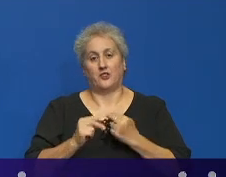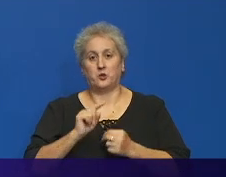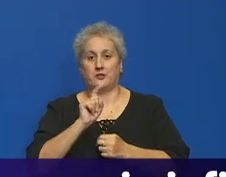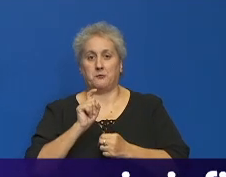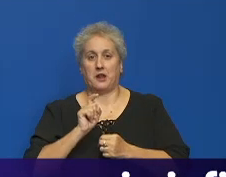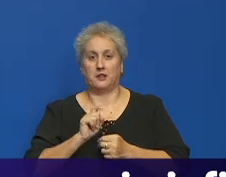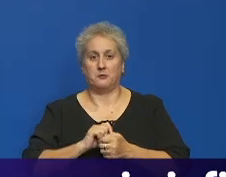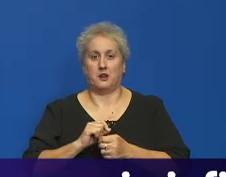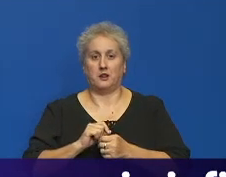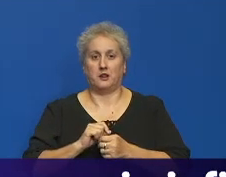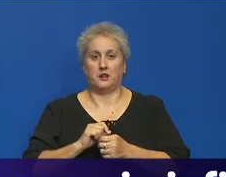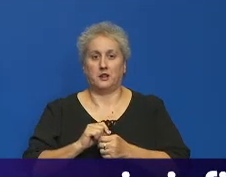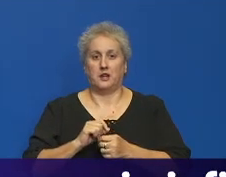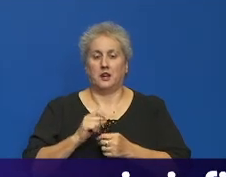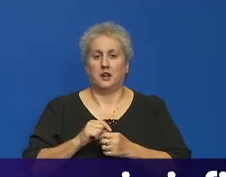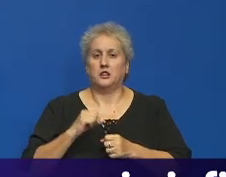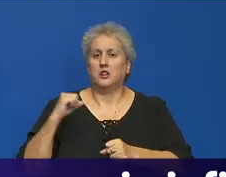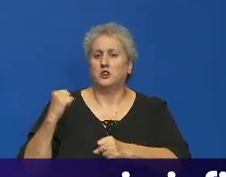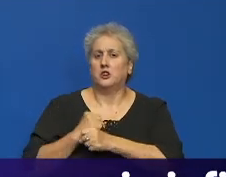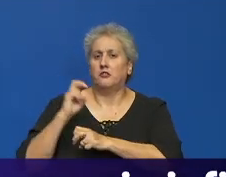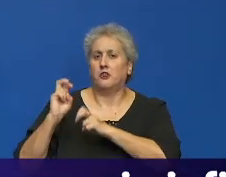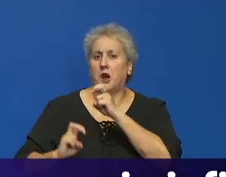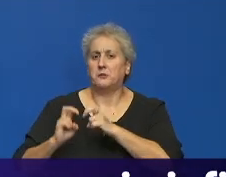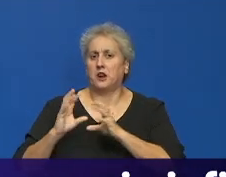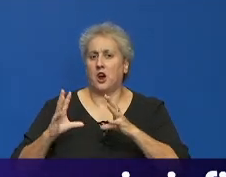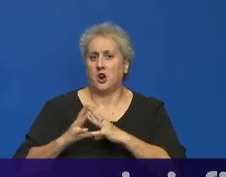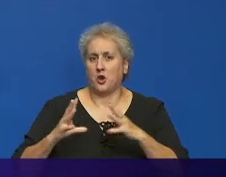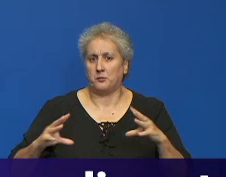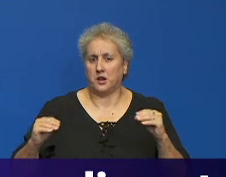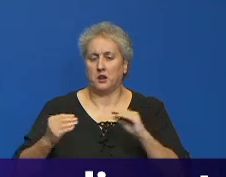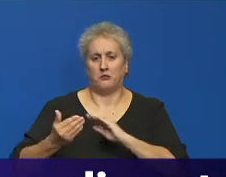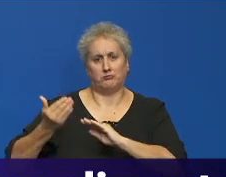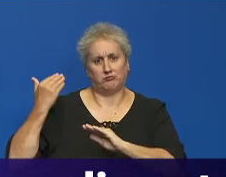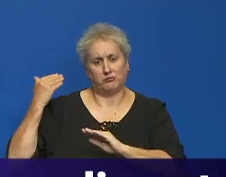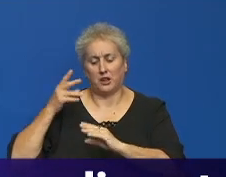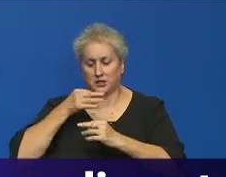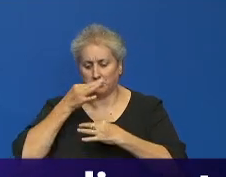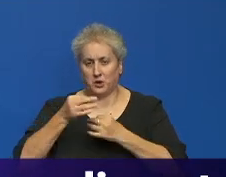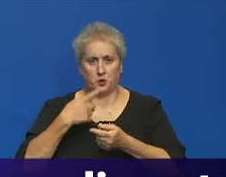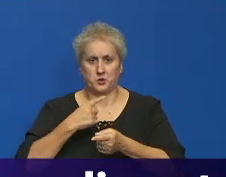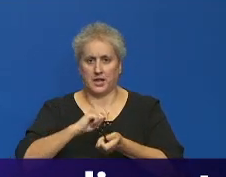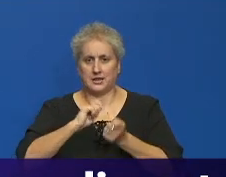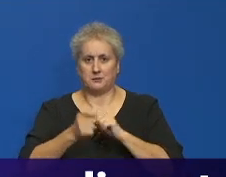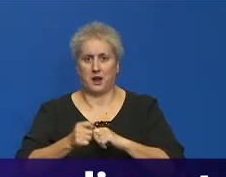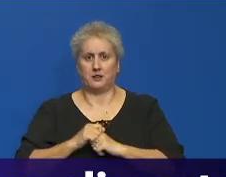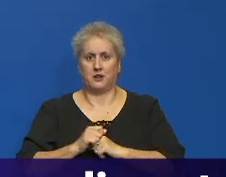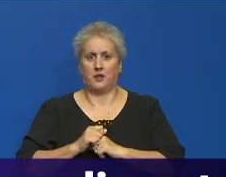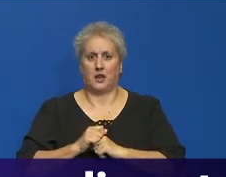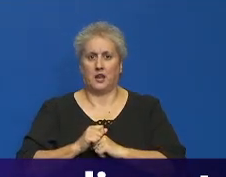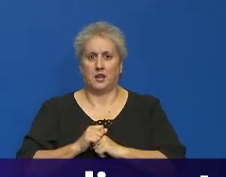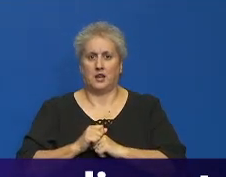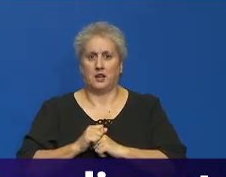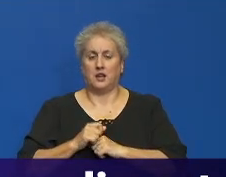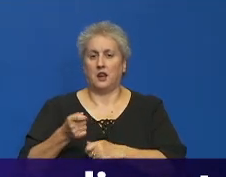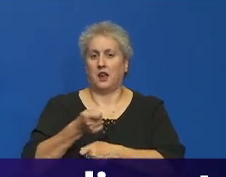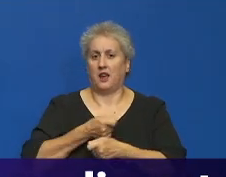Am urmărit declarații în direct de la Palatul Victoria. Ministrul Agriculturii Ion Barbu a făcut precizări legate de